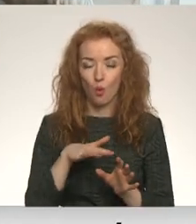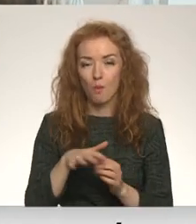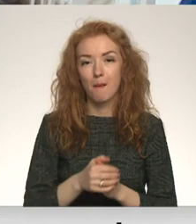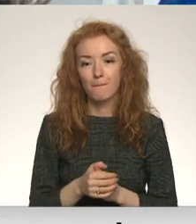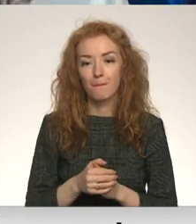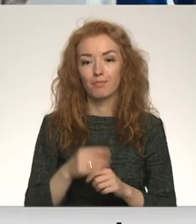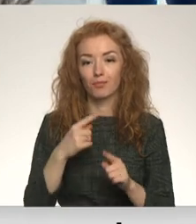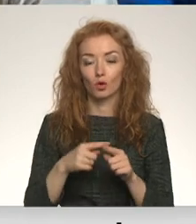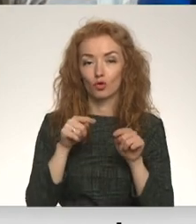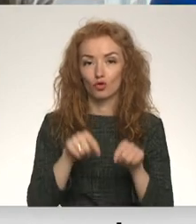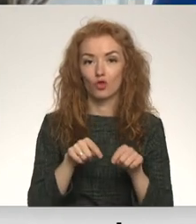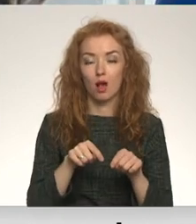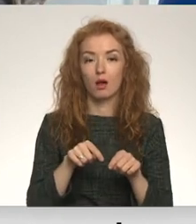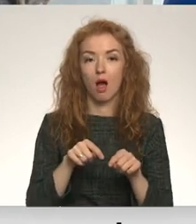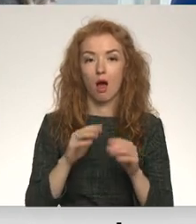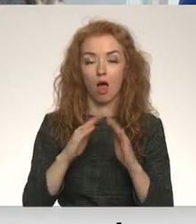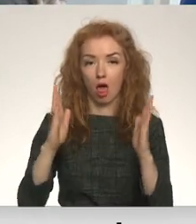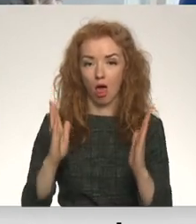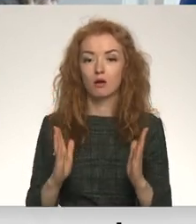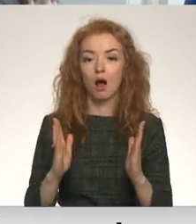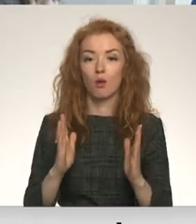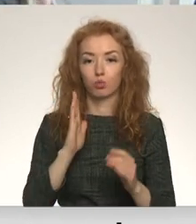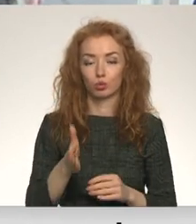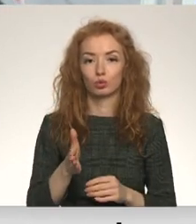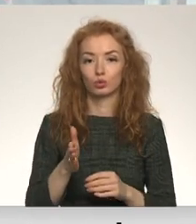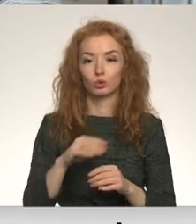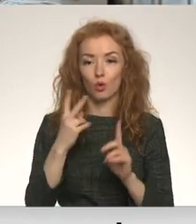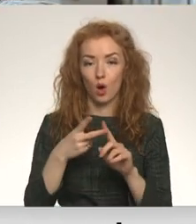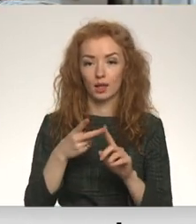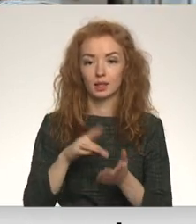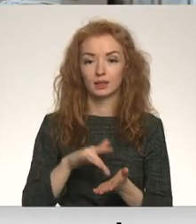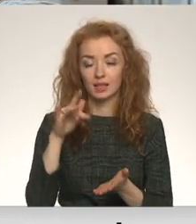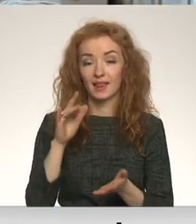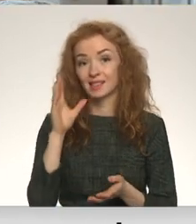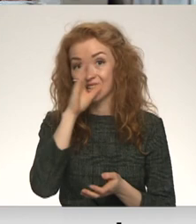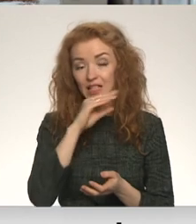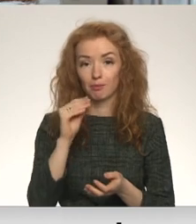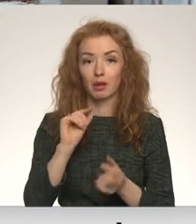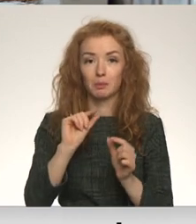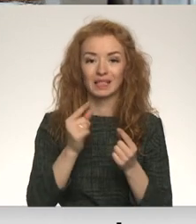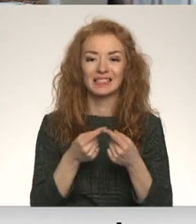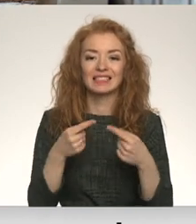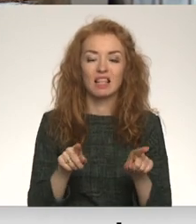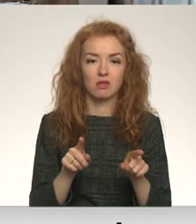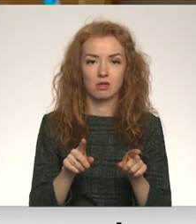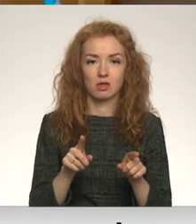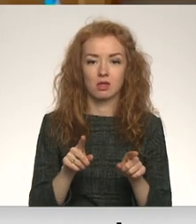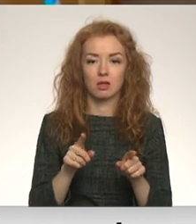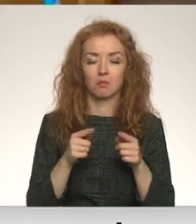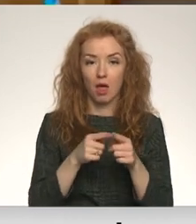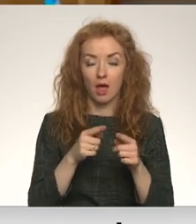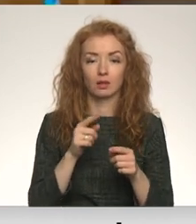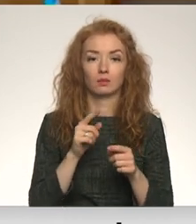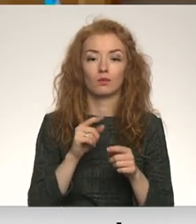Un šajā ēkā tātad būs otrs centrs, iespējams ar nedaudz citām funkcijām, jo šodien mūsu